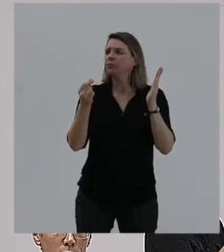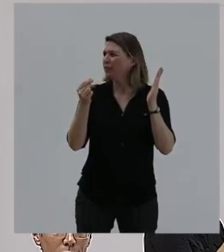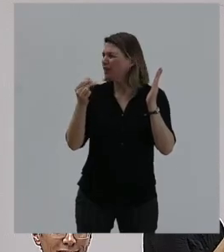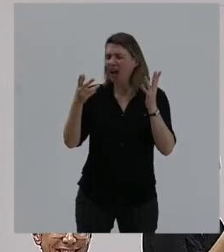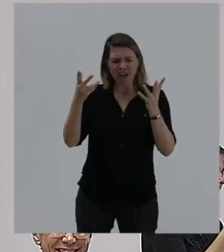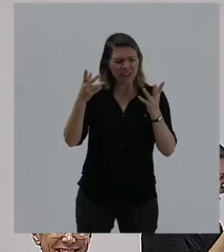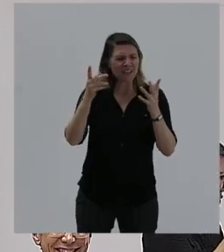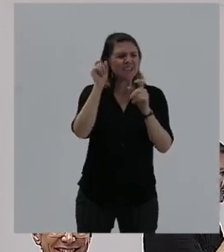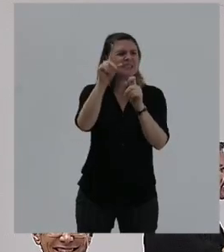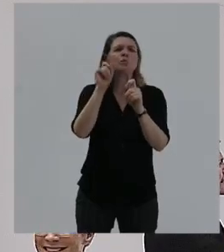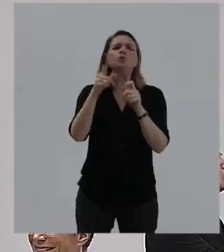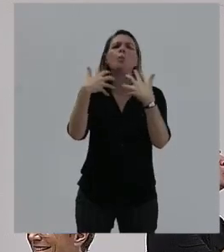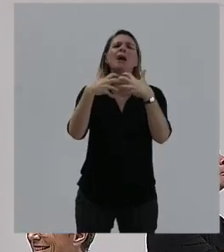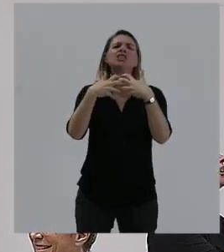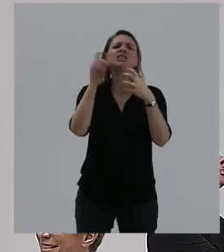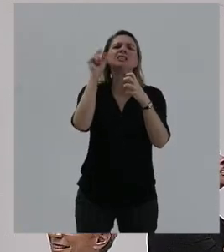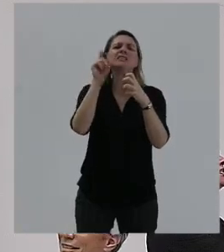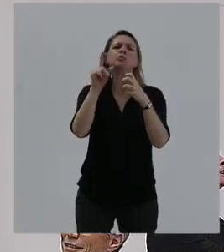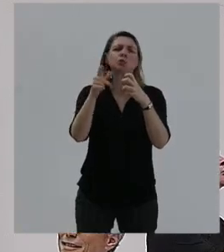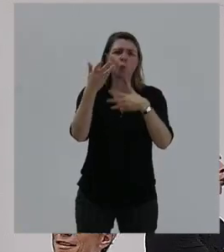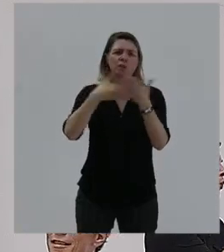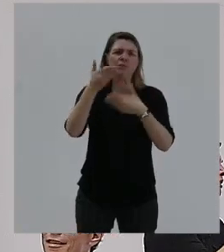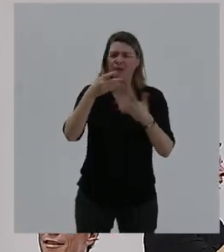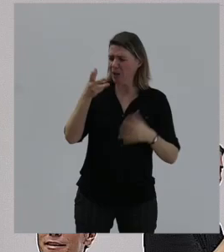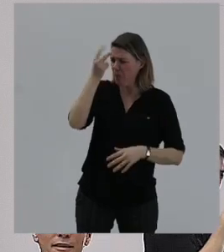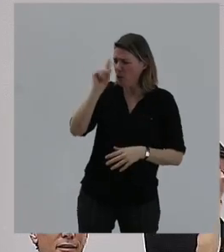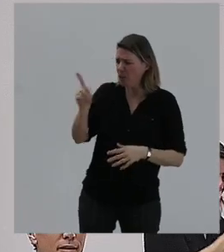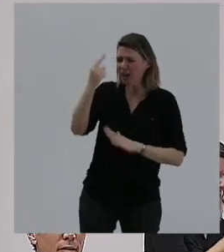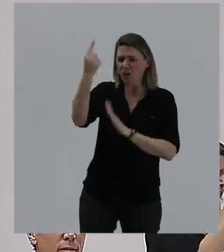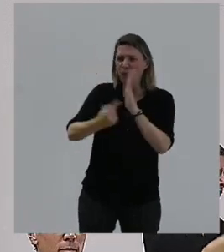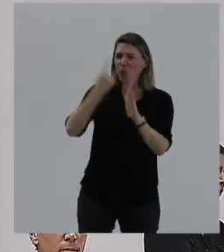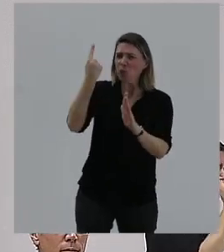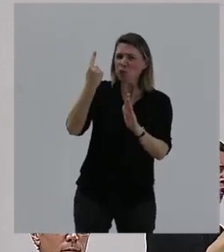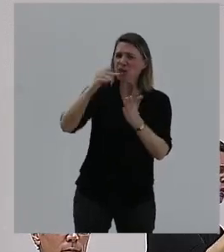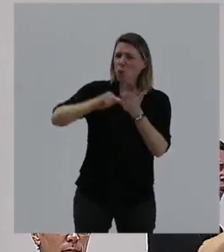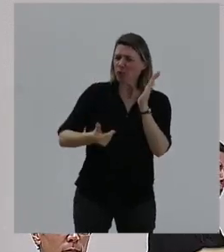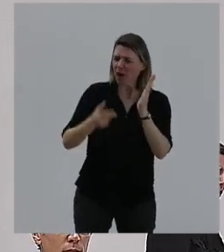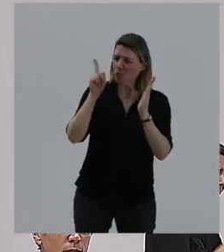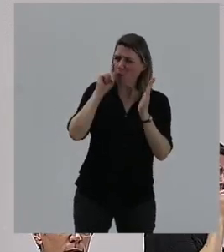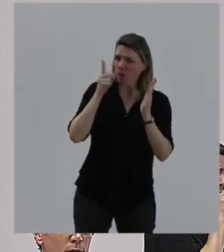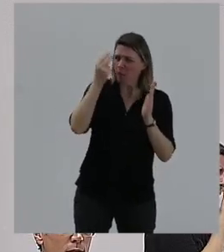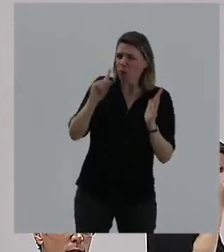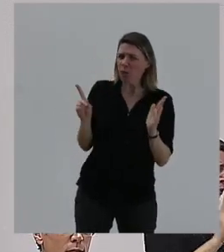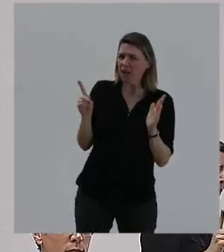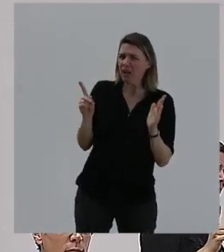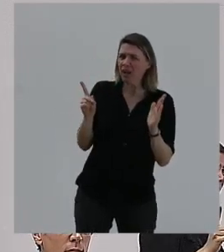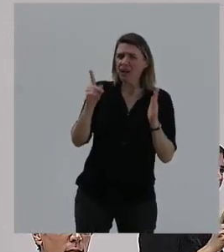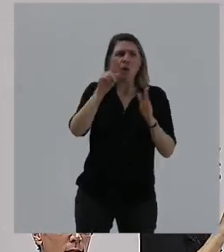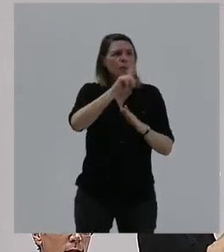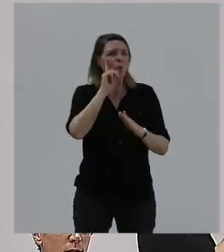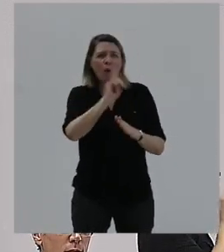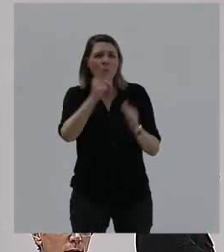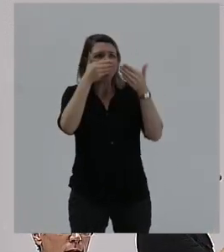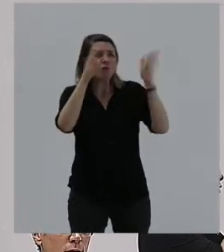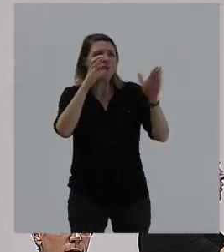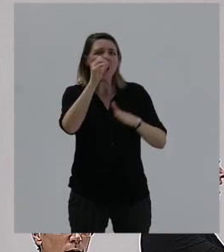trucs de distribution, des machines de distribution, et on n'a pas compris que vous ayez reconduit ce contrat et ne l'ayez pas ouvert au CROUS pour